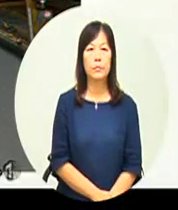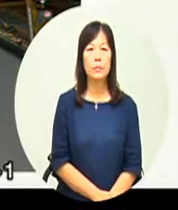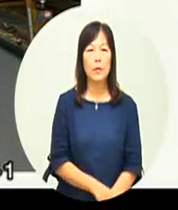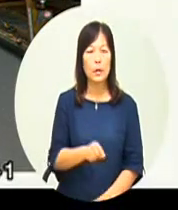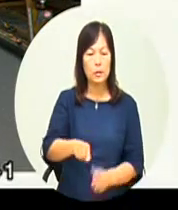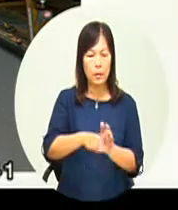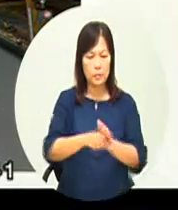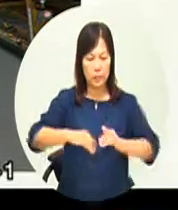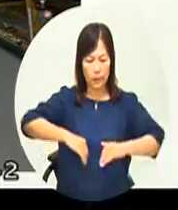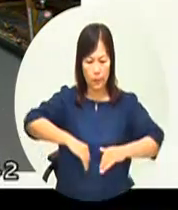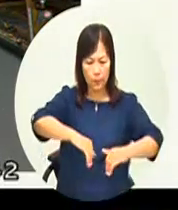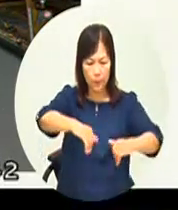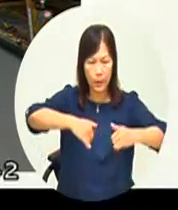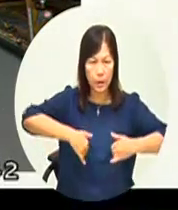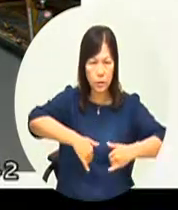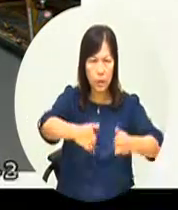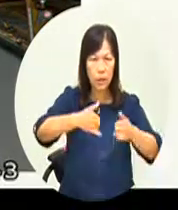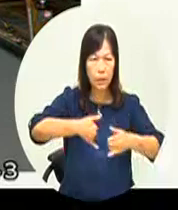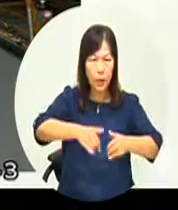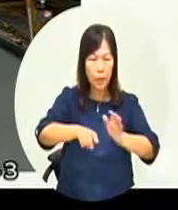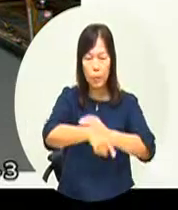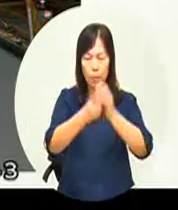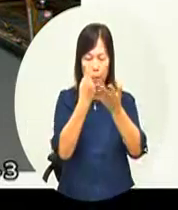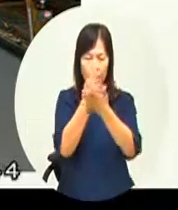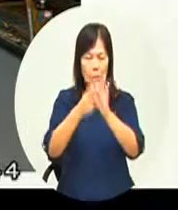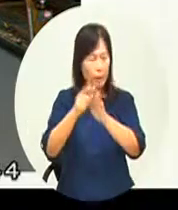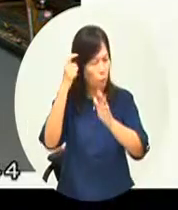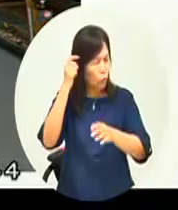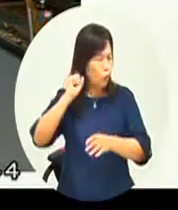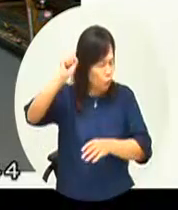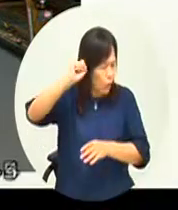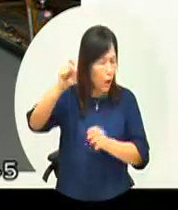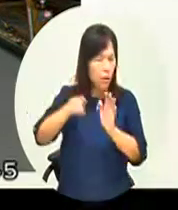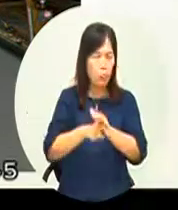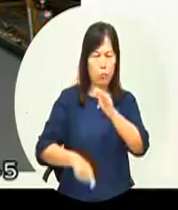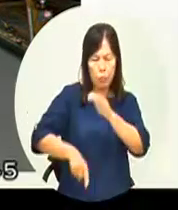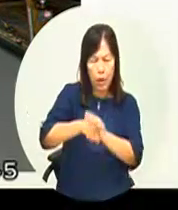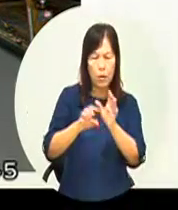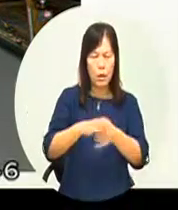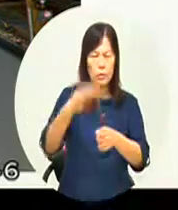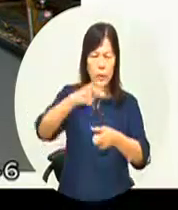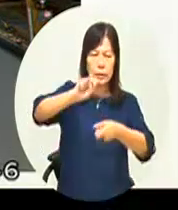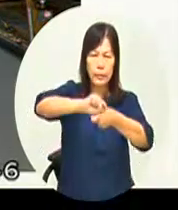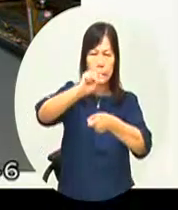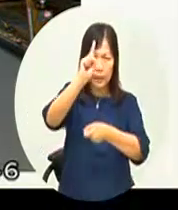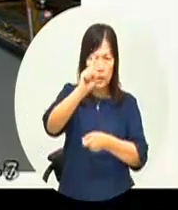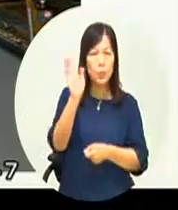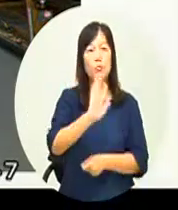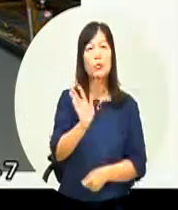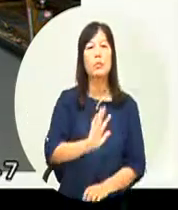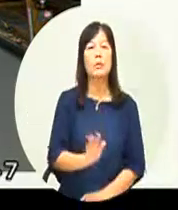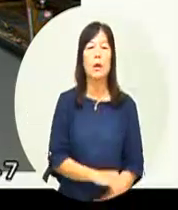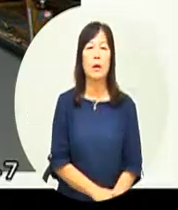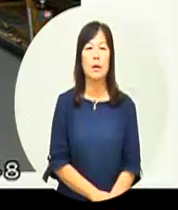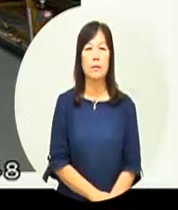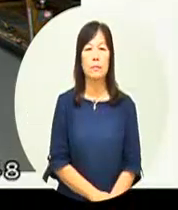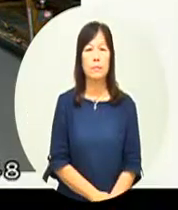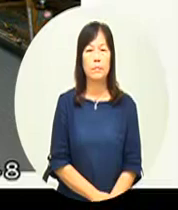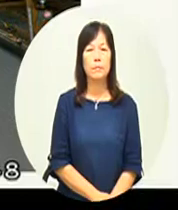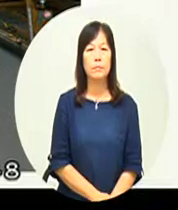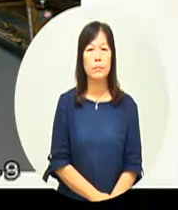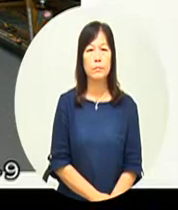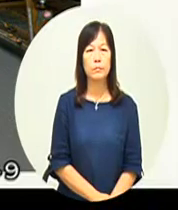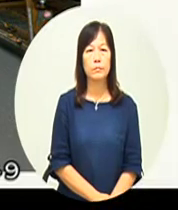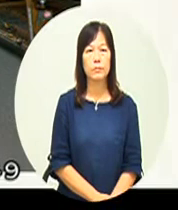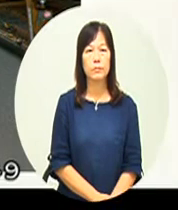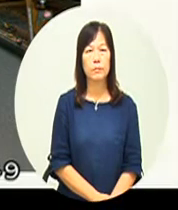排的人都是反对的，不希望你们北上匝道多增一个匝道，多增一个车道吗？